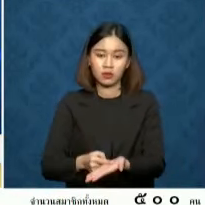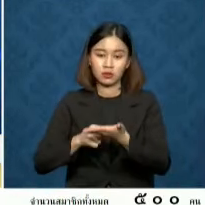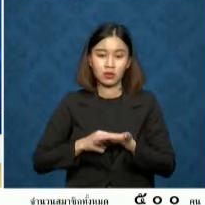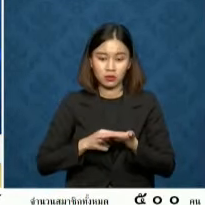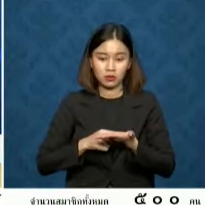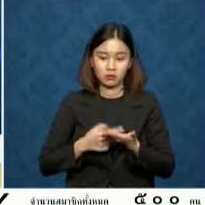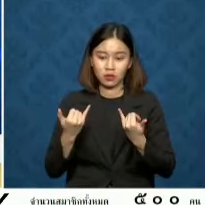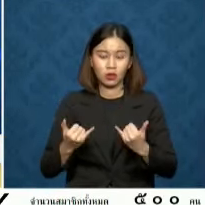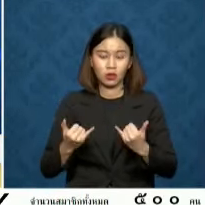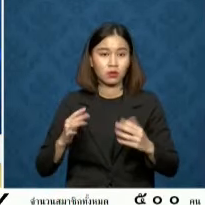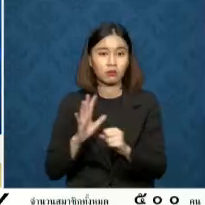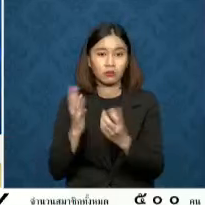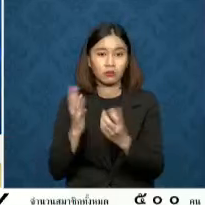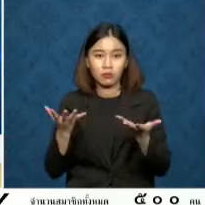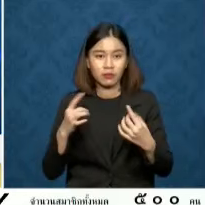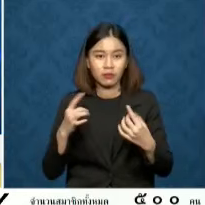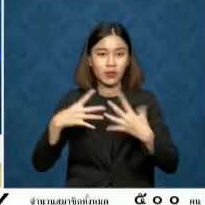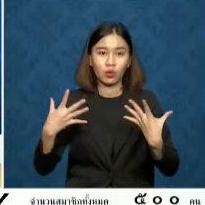ติหาย